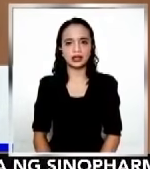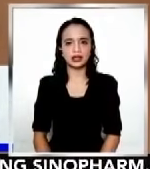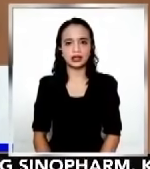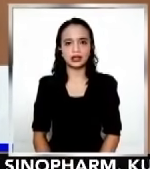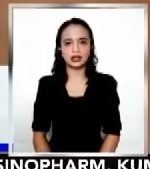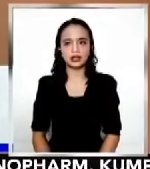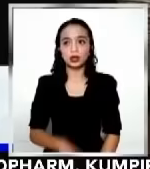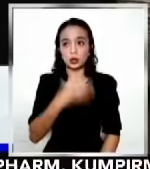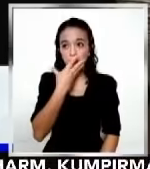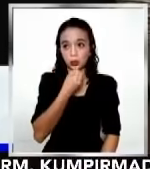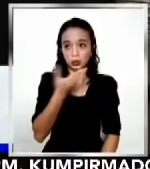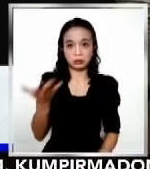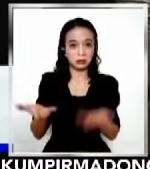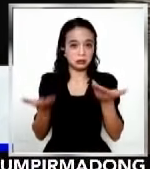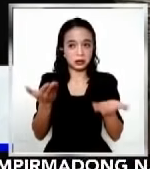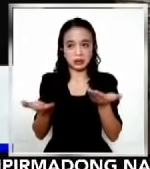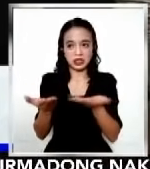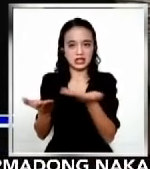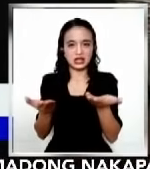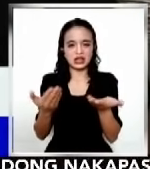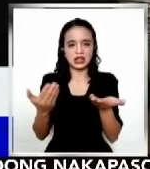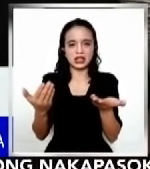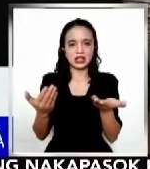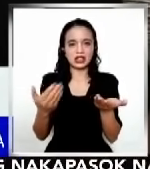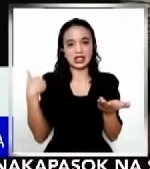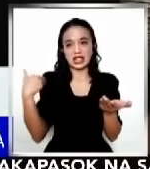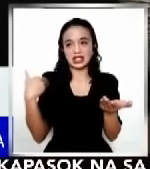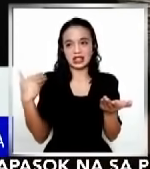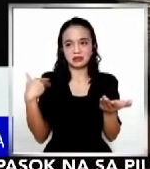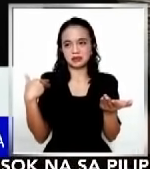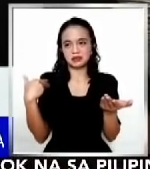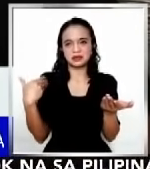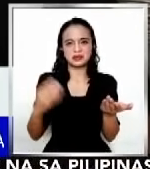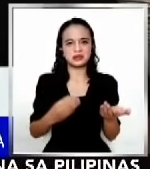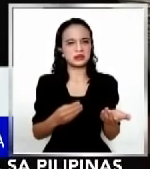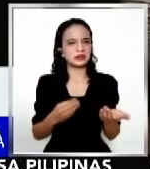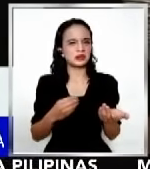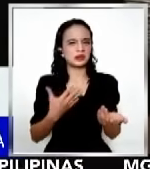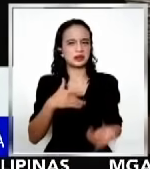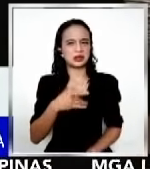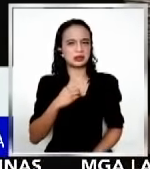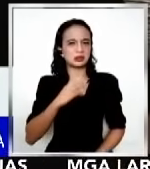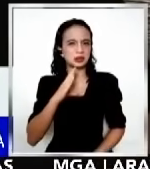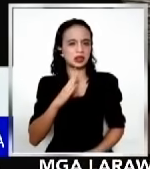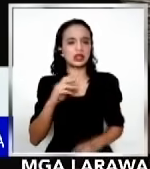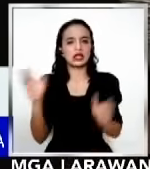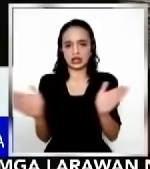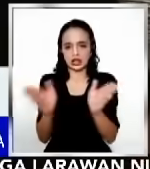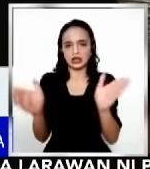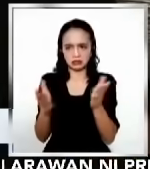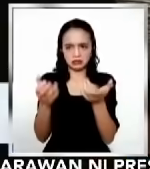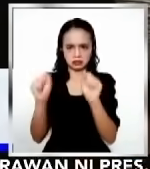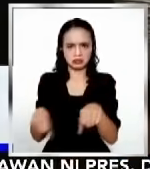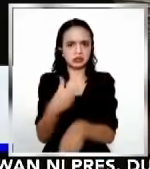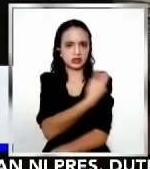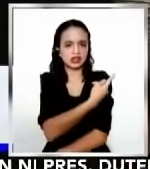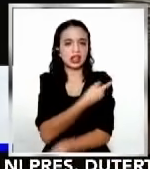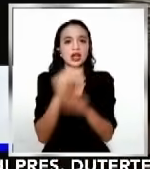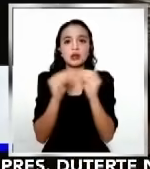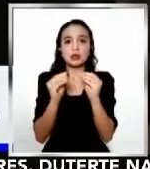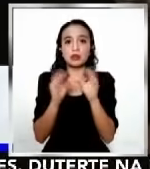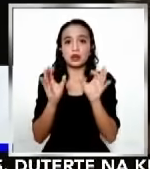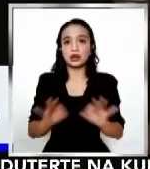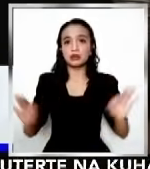gustong magpabakuna, hinihikayat po namin kayo na magpabakuna na po kayo. Mas importante po na tayo